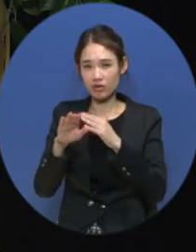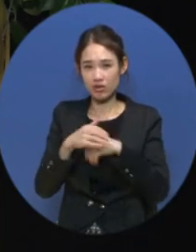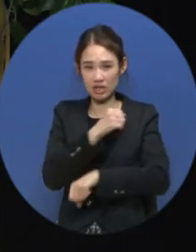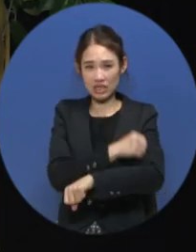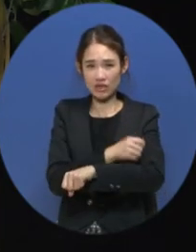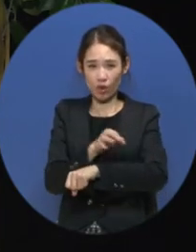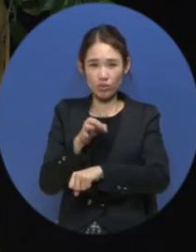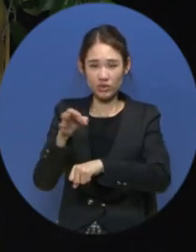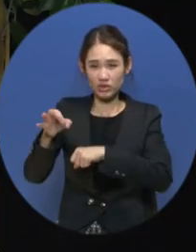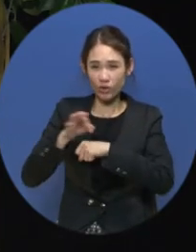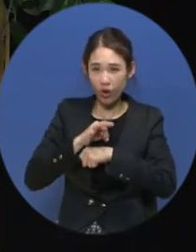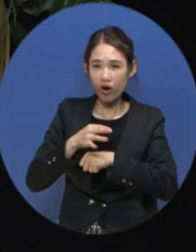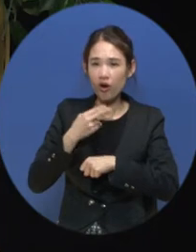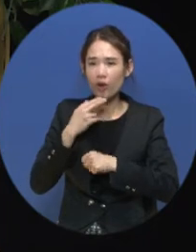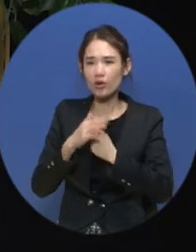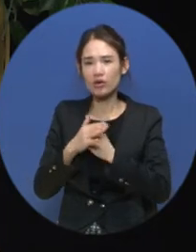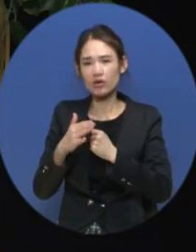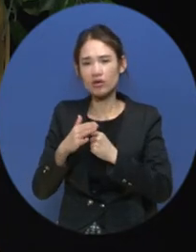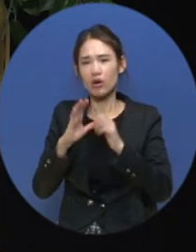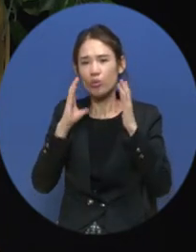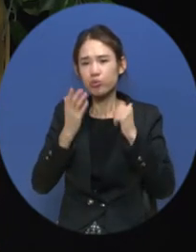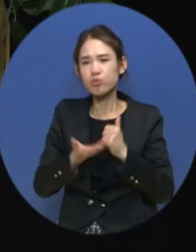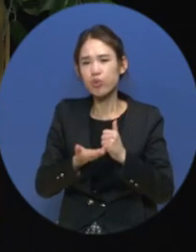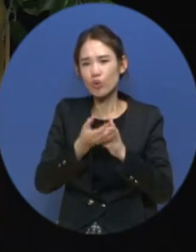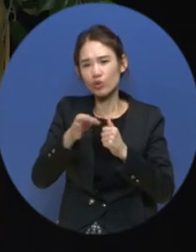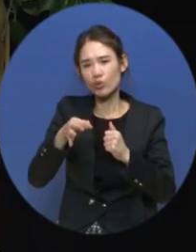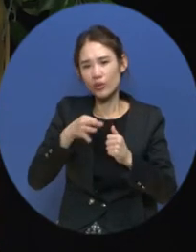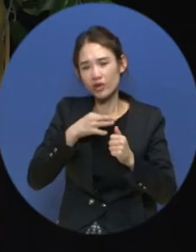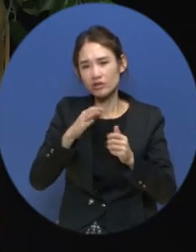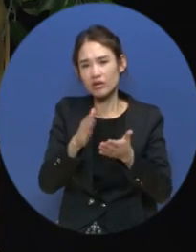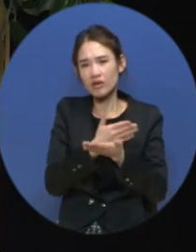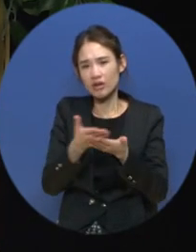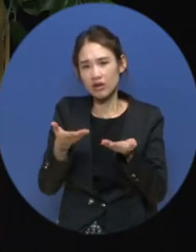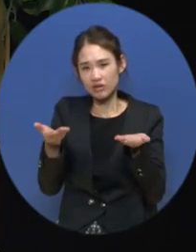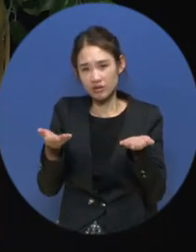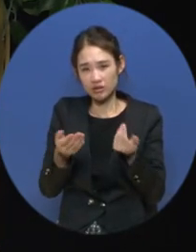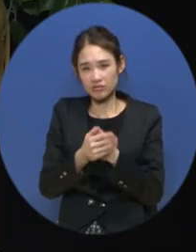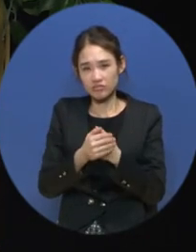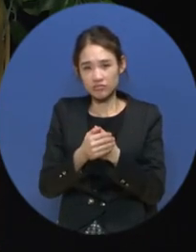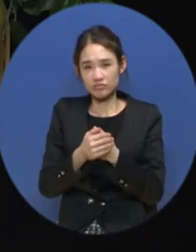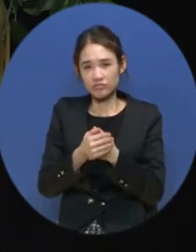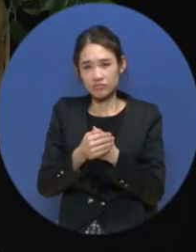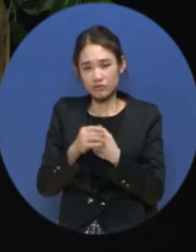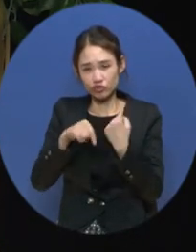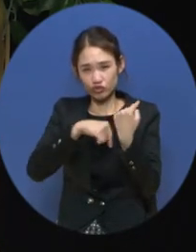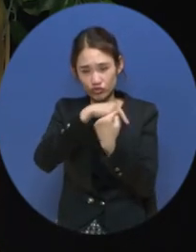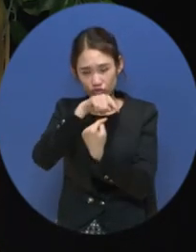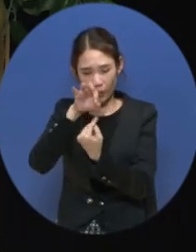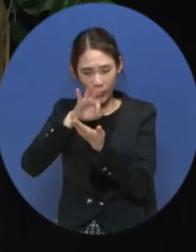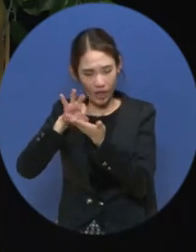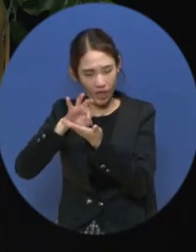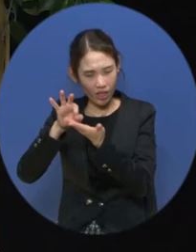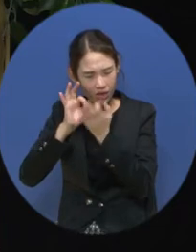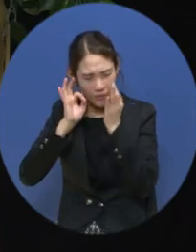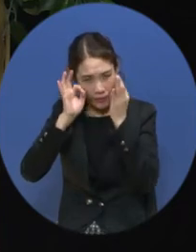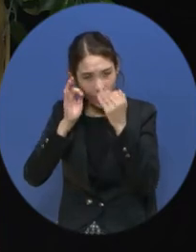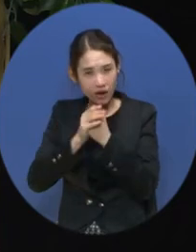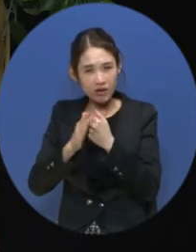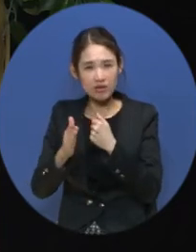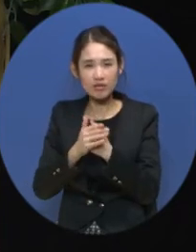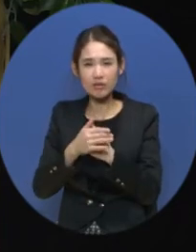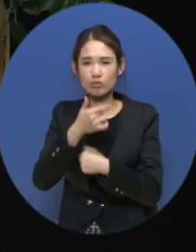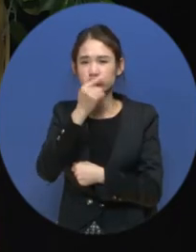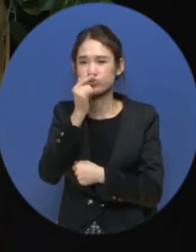지원이 아니다 보니까 보육료를 받아서 인건비를 주고 그 다음에 급가심 주고 운영비를 다 쓰기 때문에 그게 이제